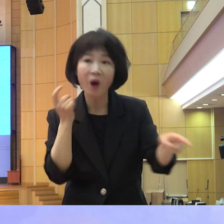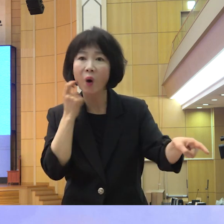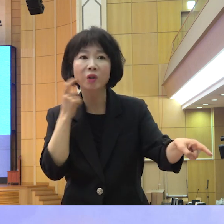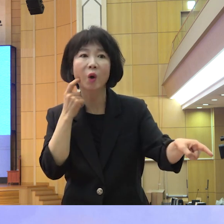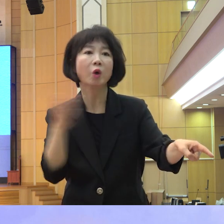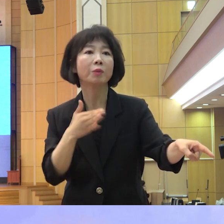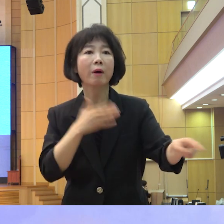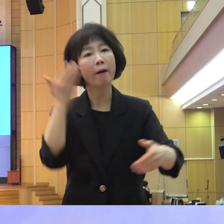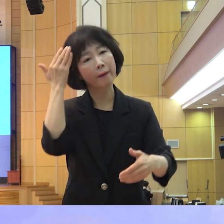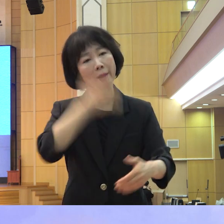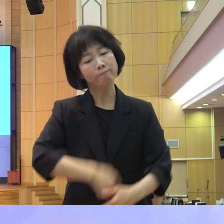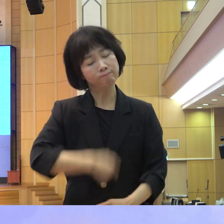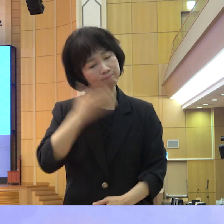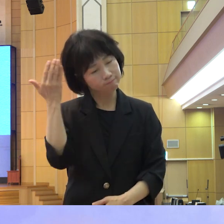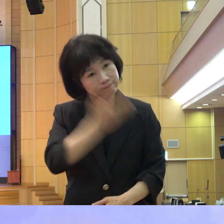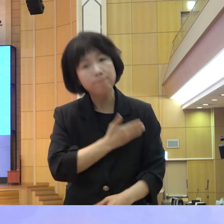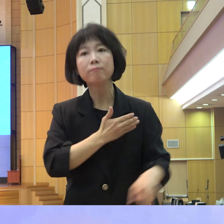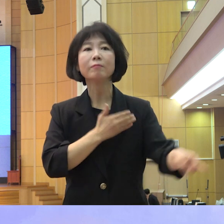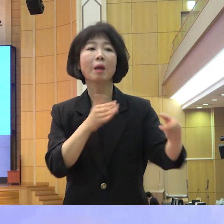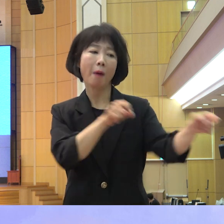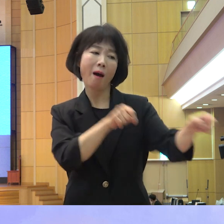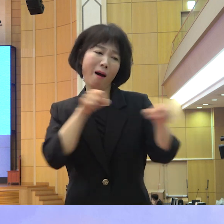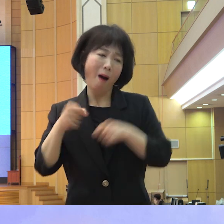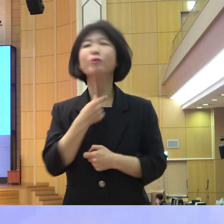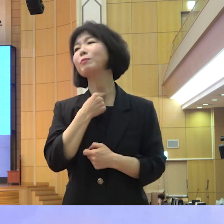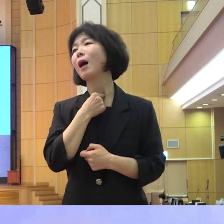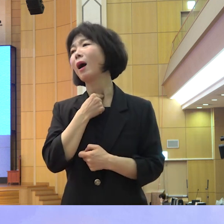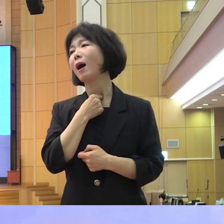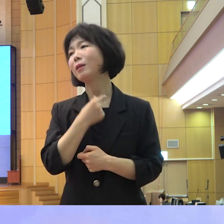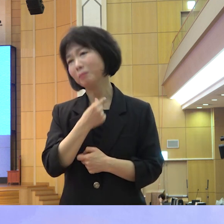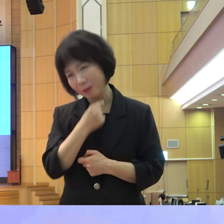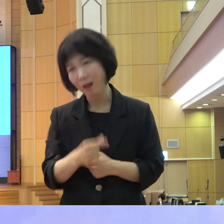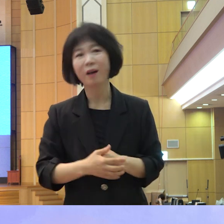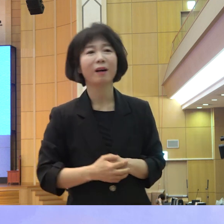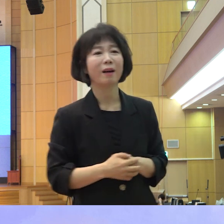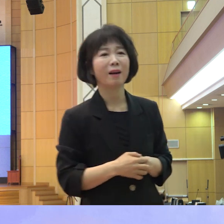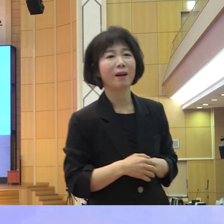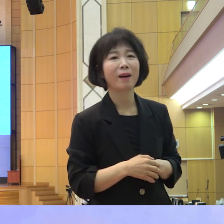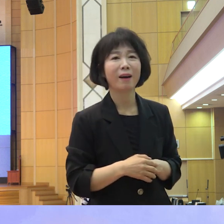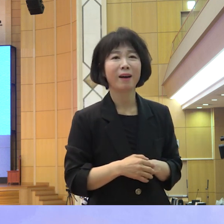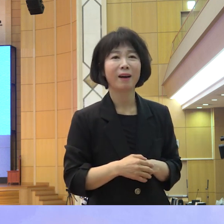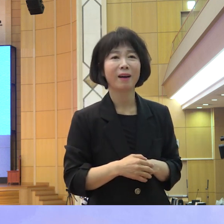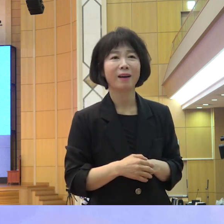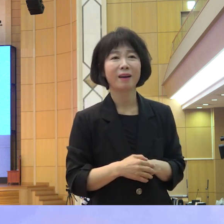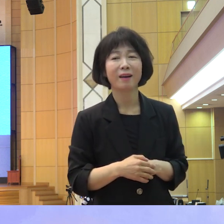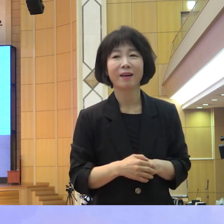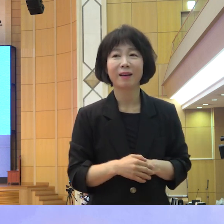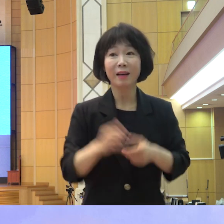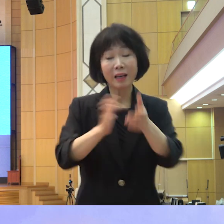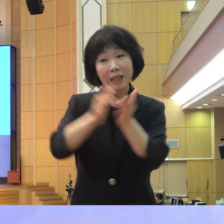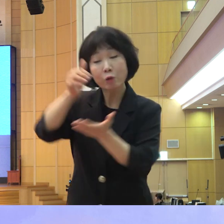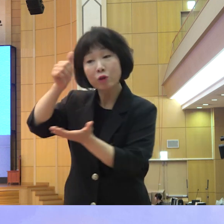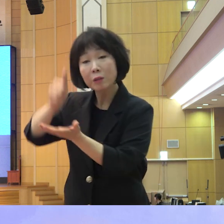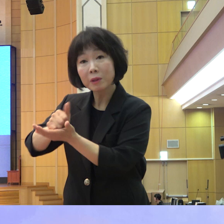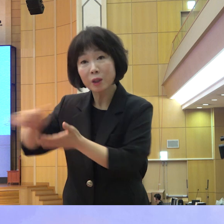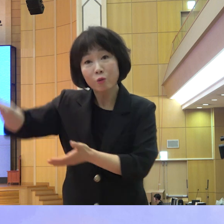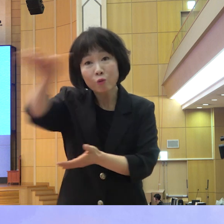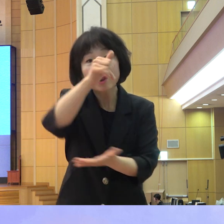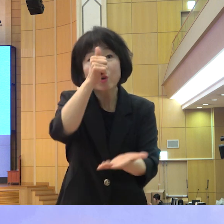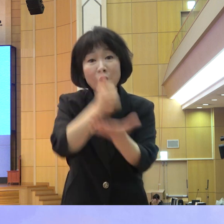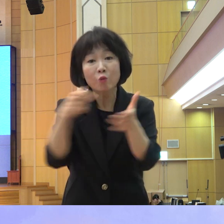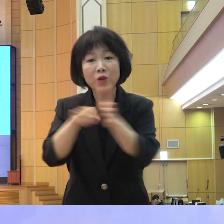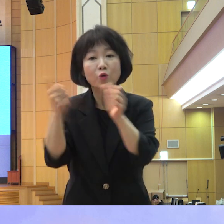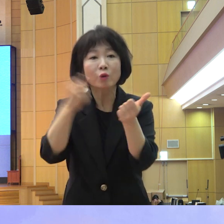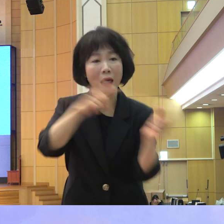순수합니다. 그래서 잘 받아들이거든요. 있는 그대로 받아들이는 거예요. 예수님께서 우리를 위해서 죽으시고 다시